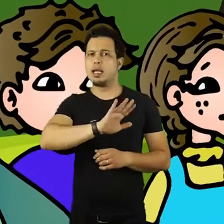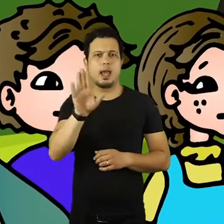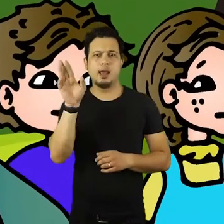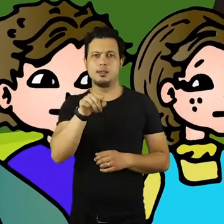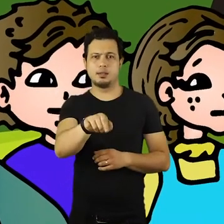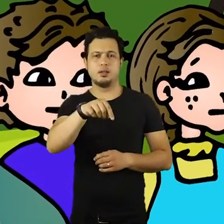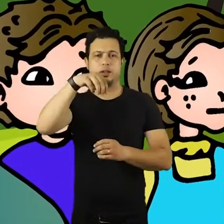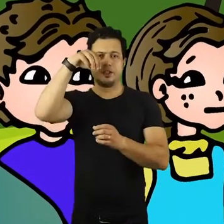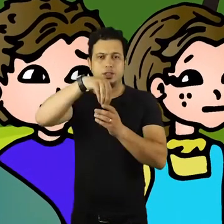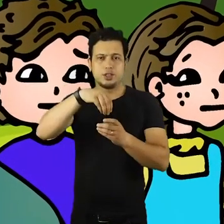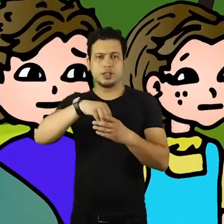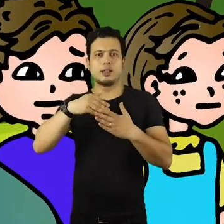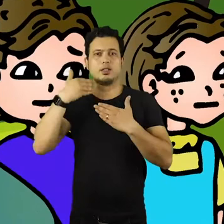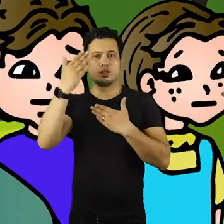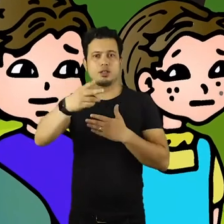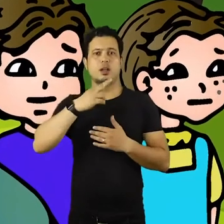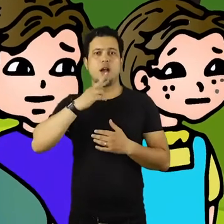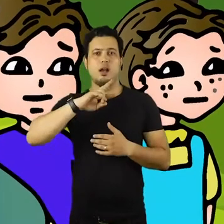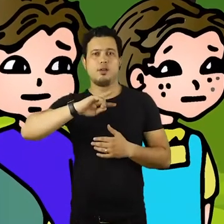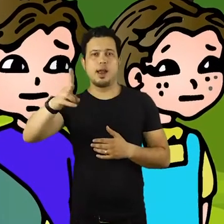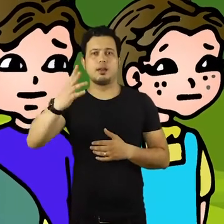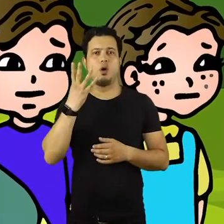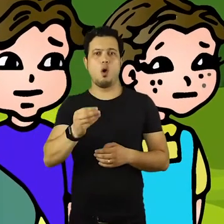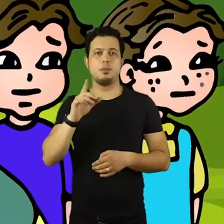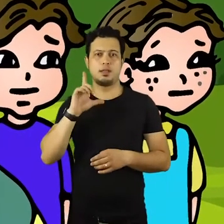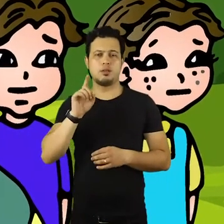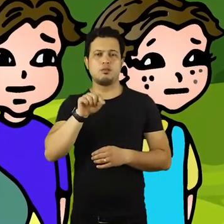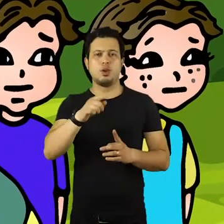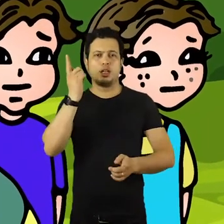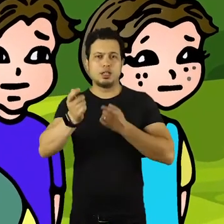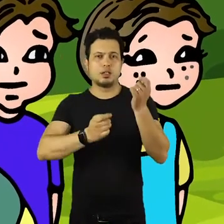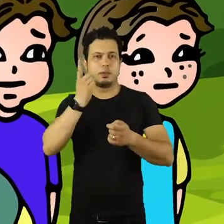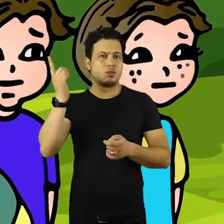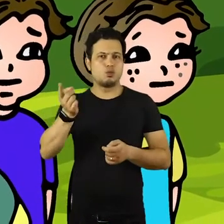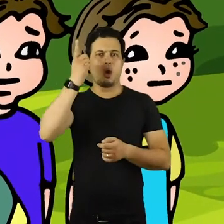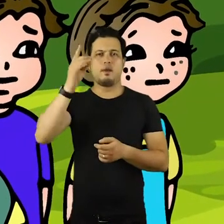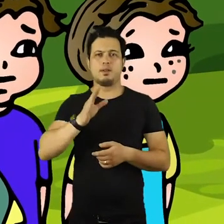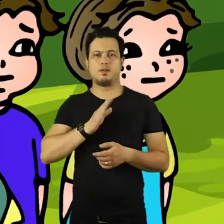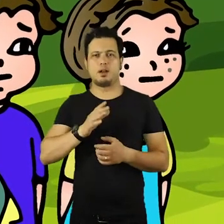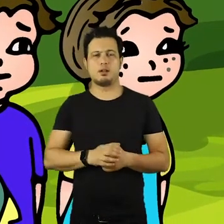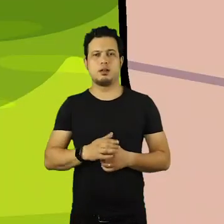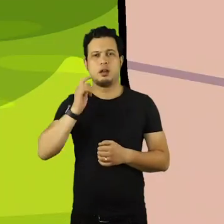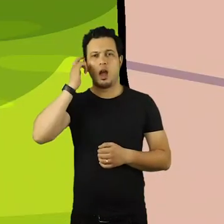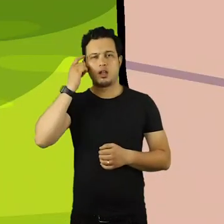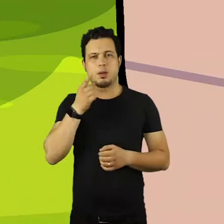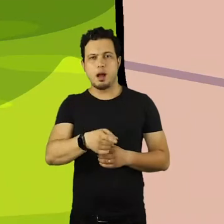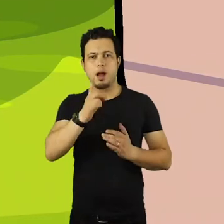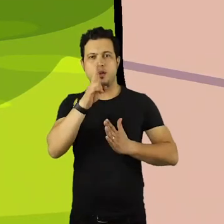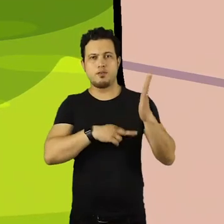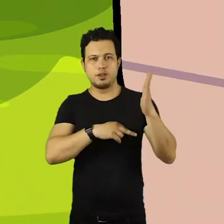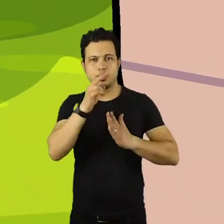olmadığına eminim. Buranın içi de dışı gibi rengarenk olmalıydı. Bu işte bir tuhaflık var.